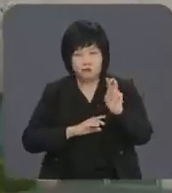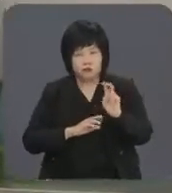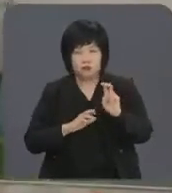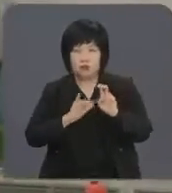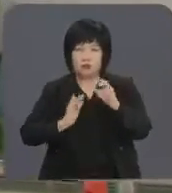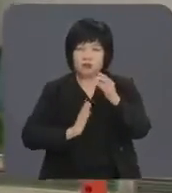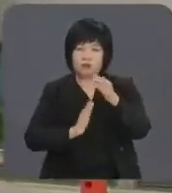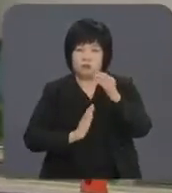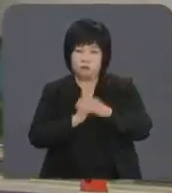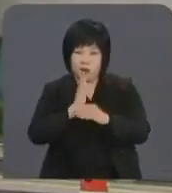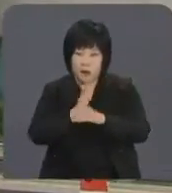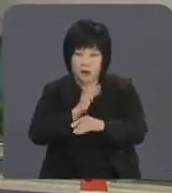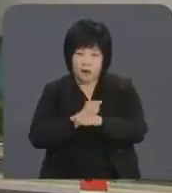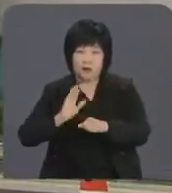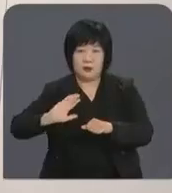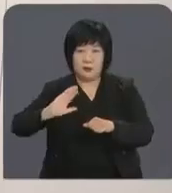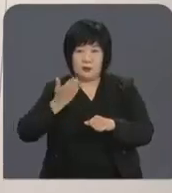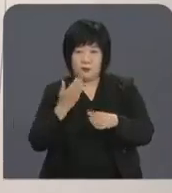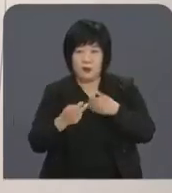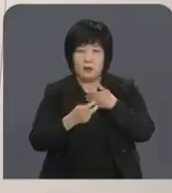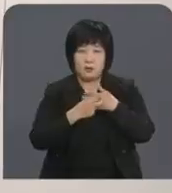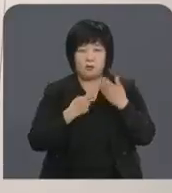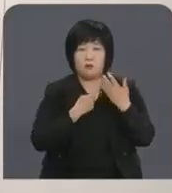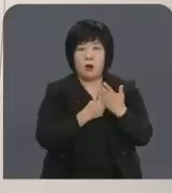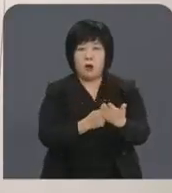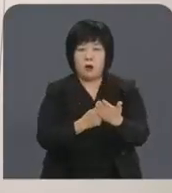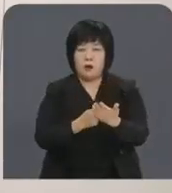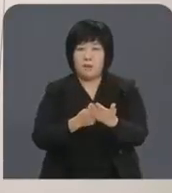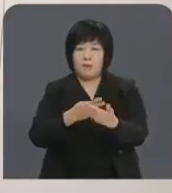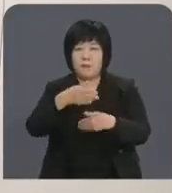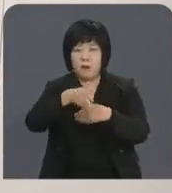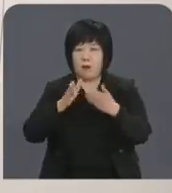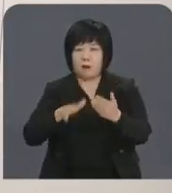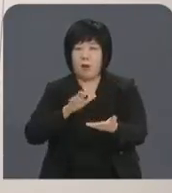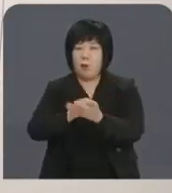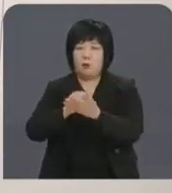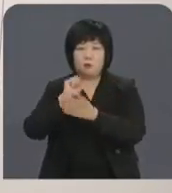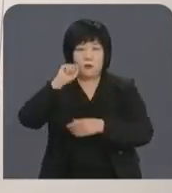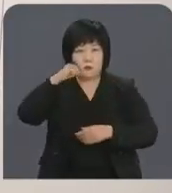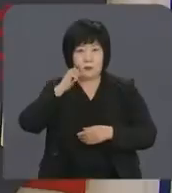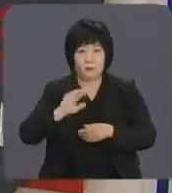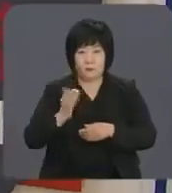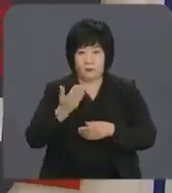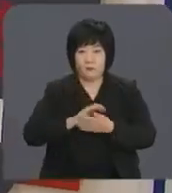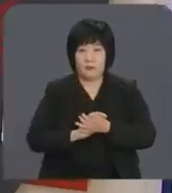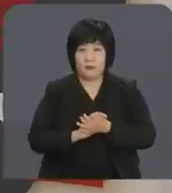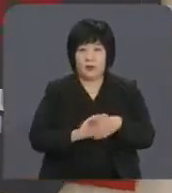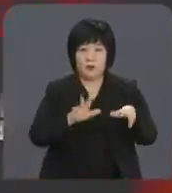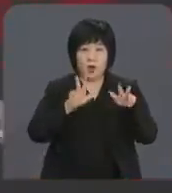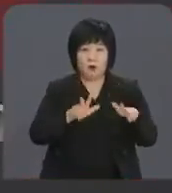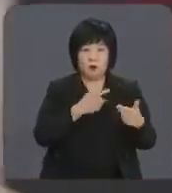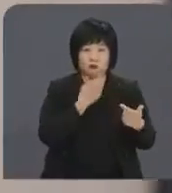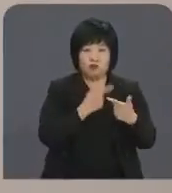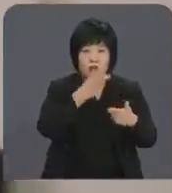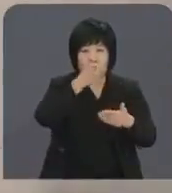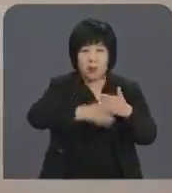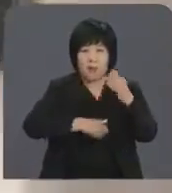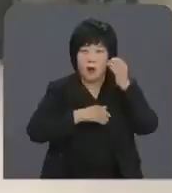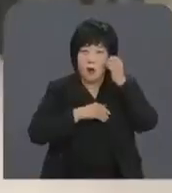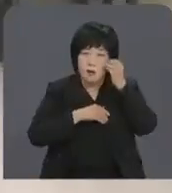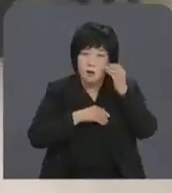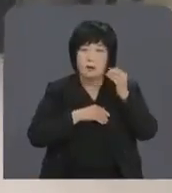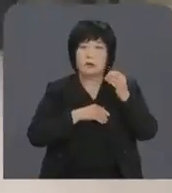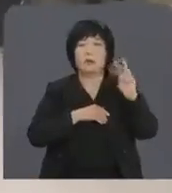발생하며 이번 환자가 빠르게 내자 병상 확보도 힘겨워 졌습니다 현재 부산에 남은 병상 은